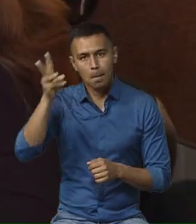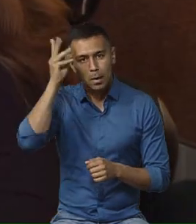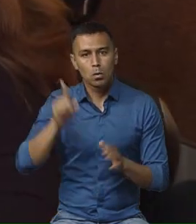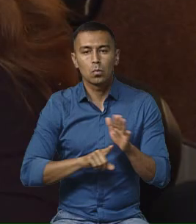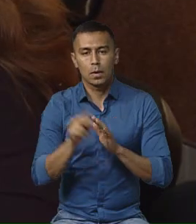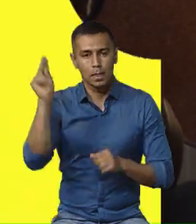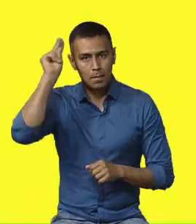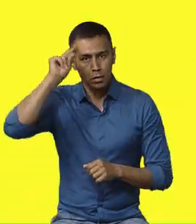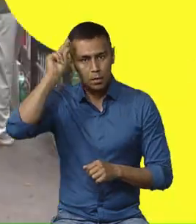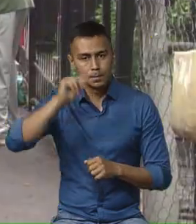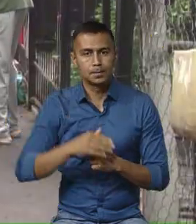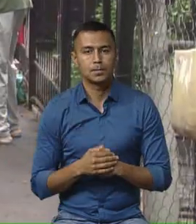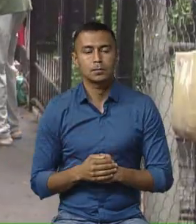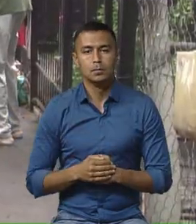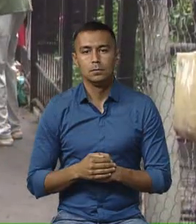навчання?